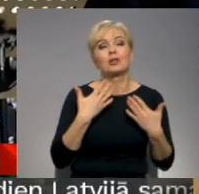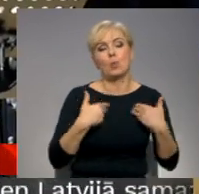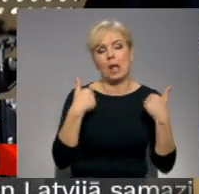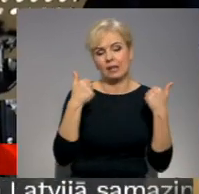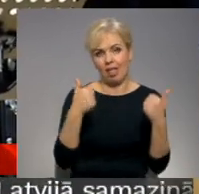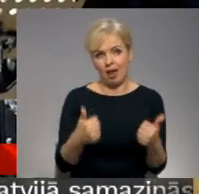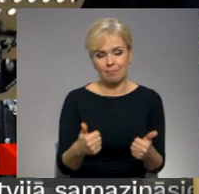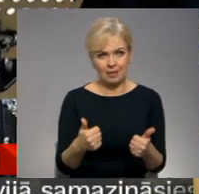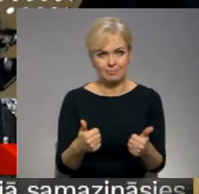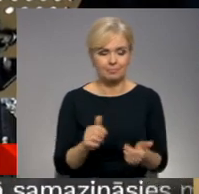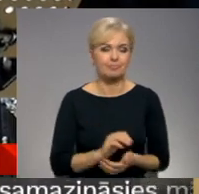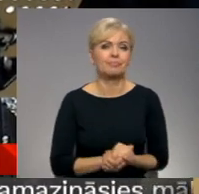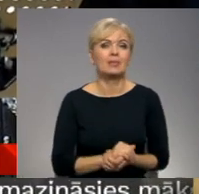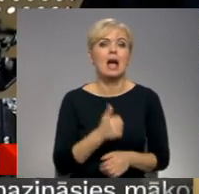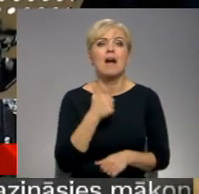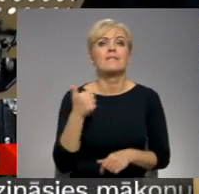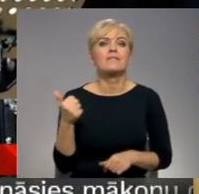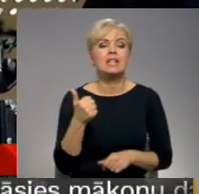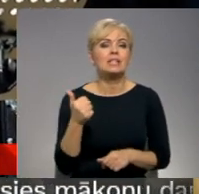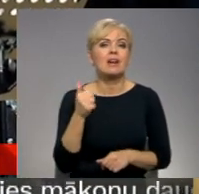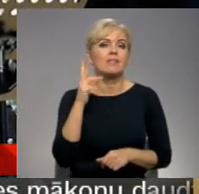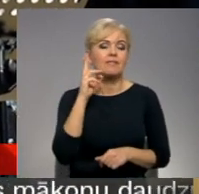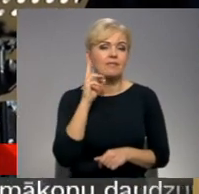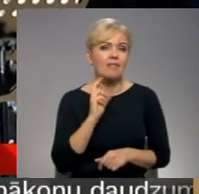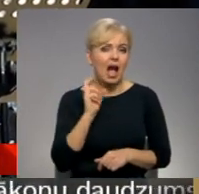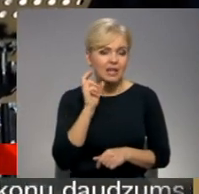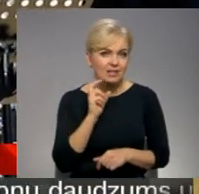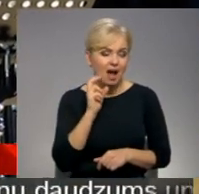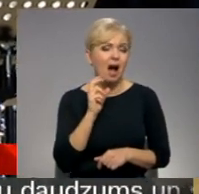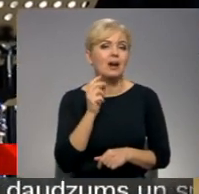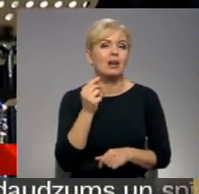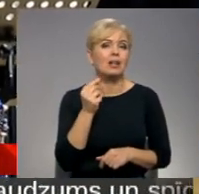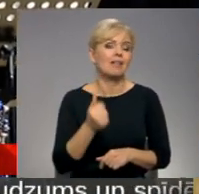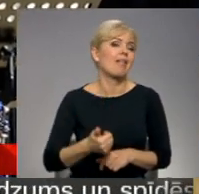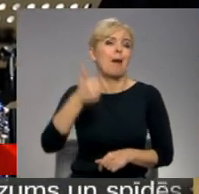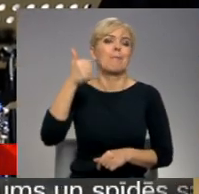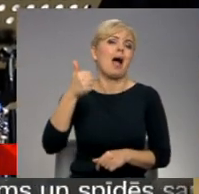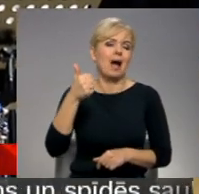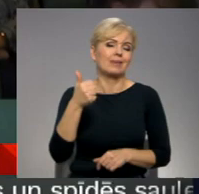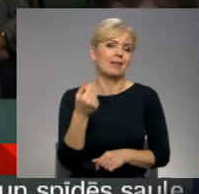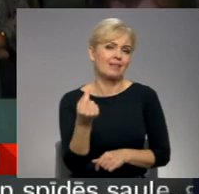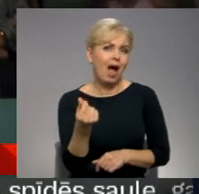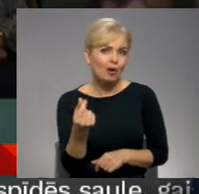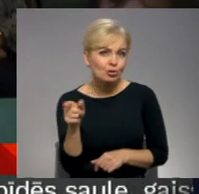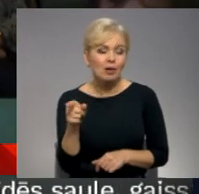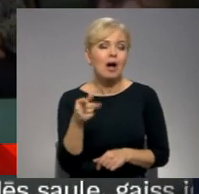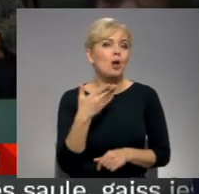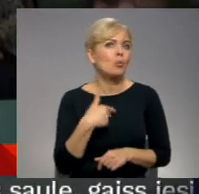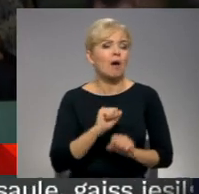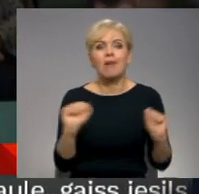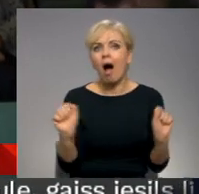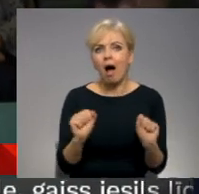labi. Viņi ir vecāki un arī nedaudz varbūt labāki. Viņi spēlē ļoti